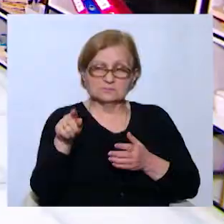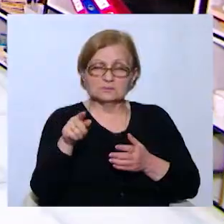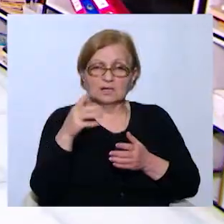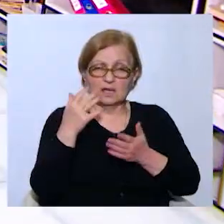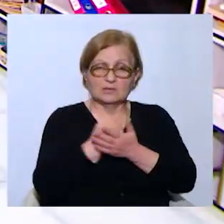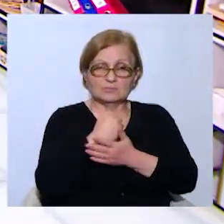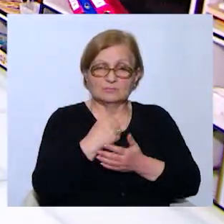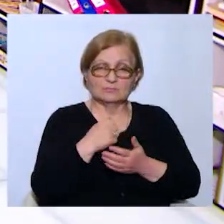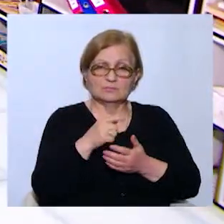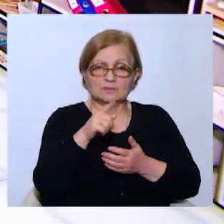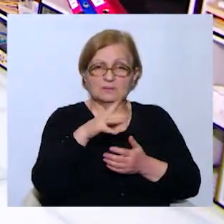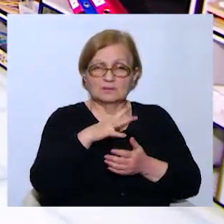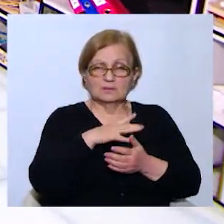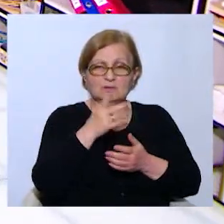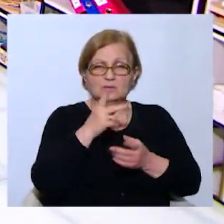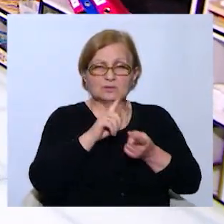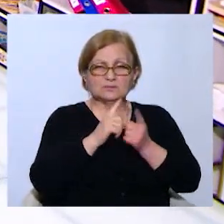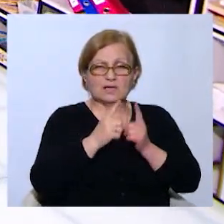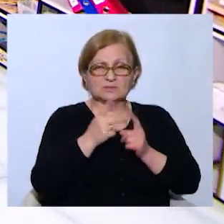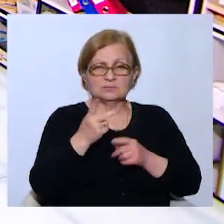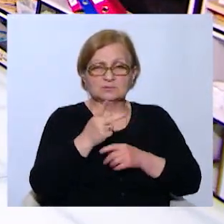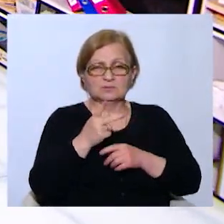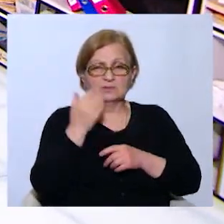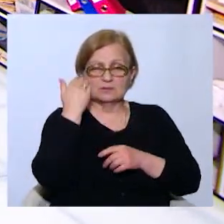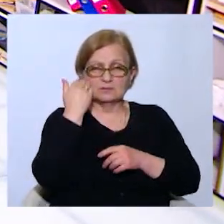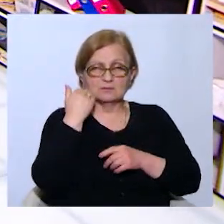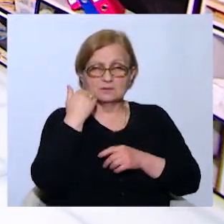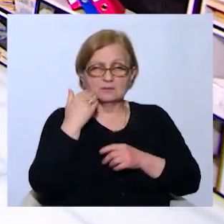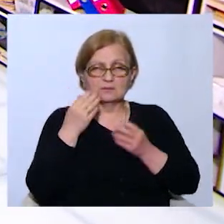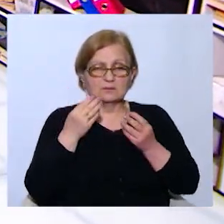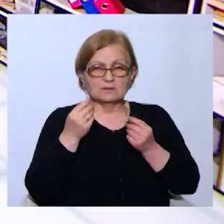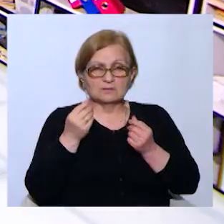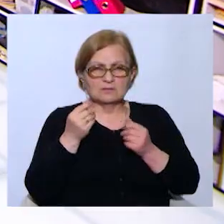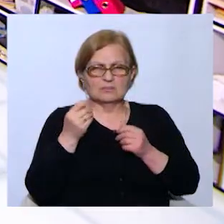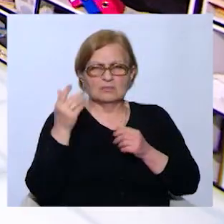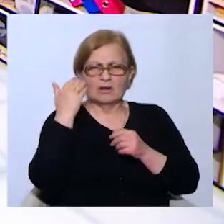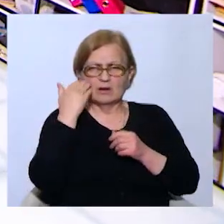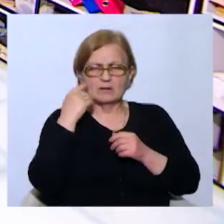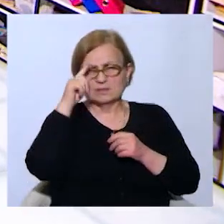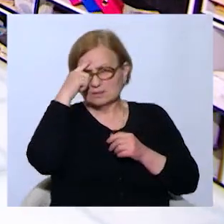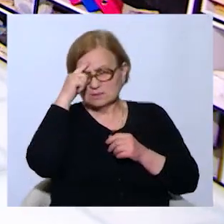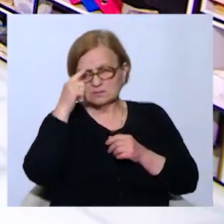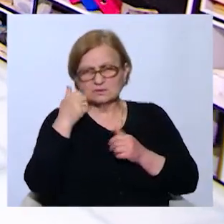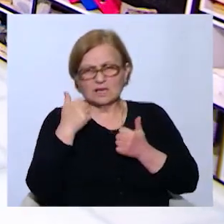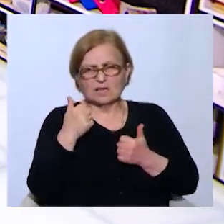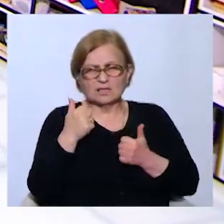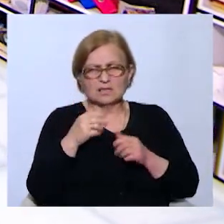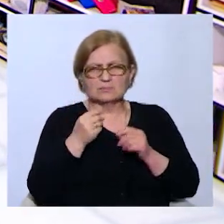ნახეს. აი ესეთი სიმბოლო თარგმნა უნდათ. არაბებს მართლა კარგი მათემატიკოსები ყავდათ, არა მარტო არაბებს, ძველად ინდოელებსაც ძალიან